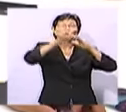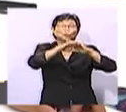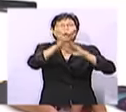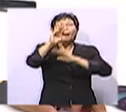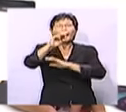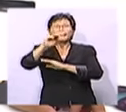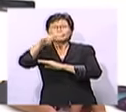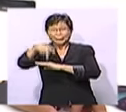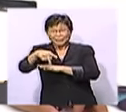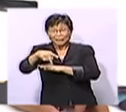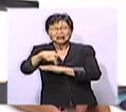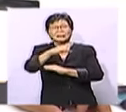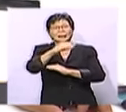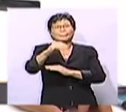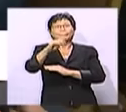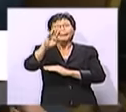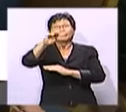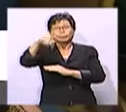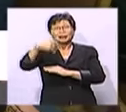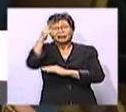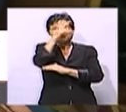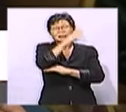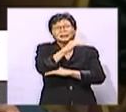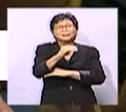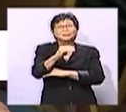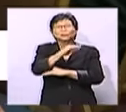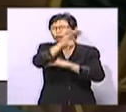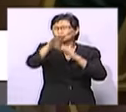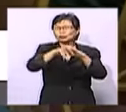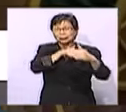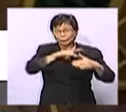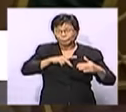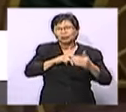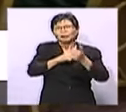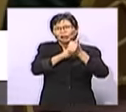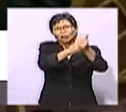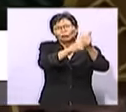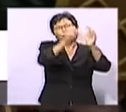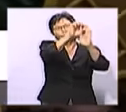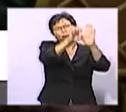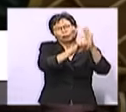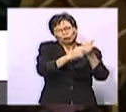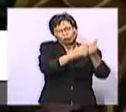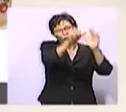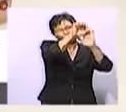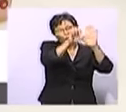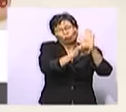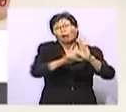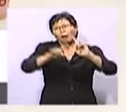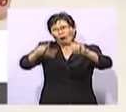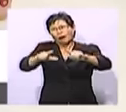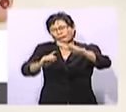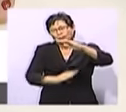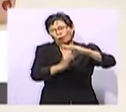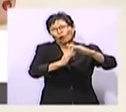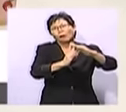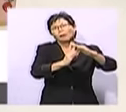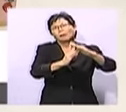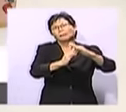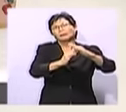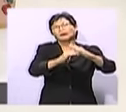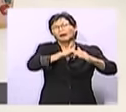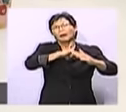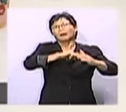anggota Kabinet serta Ahli Parlimen Kerajaan akan tertakluk di bawah kod etika yang meletakkan mereka di bawah taksiran